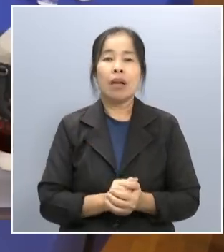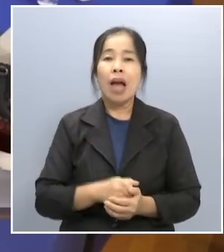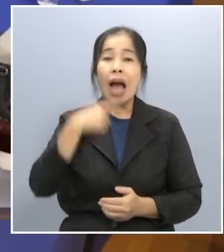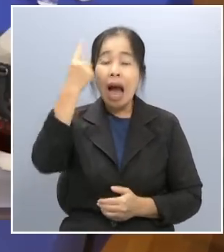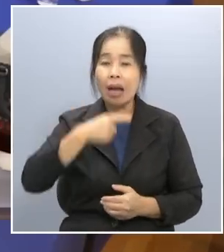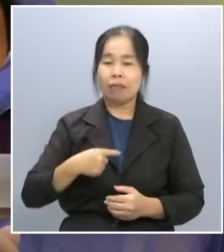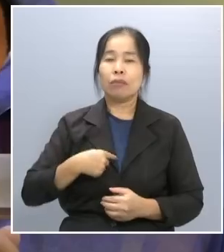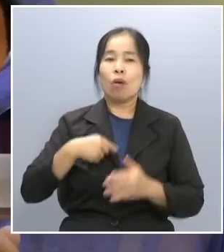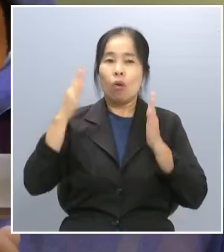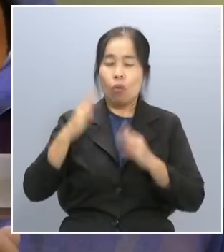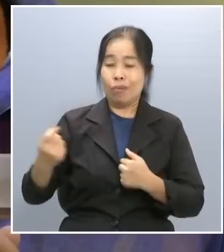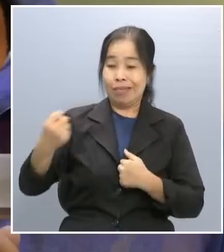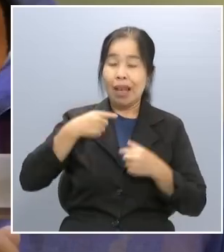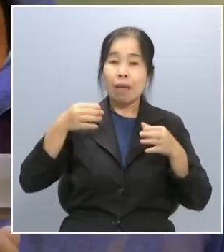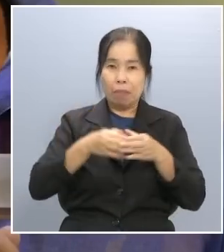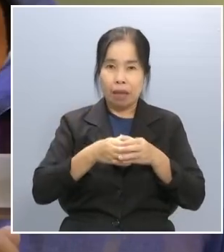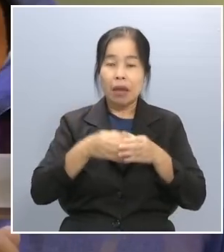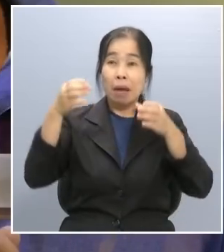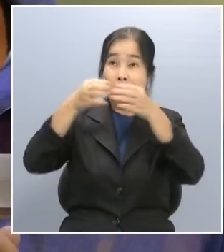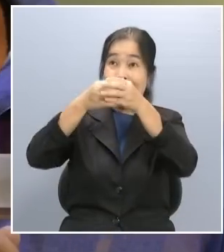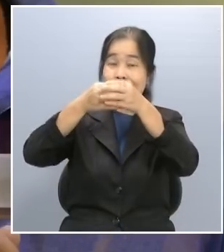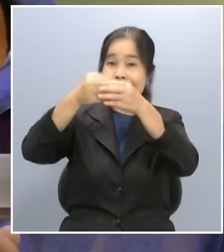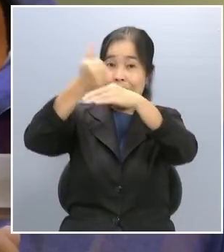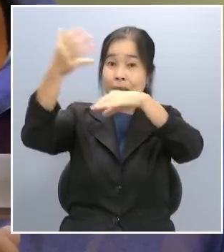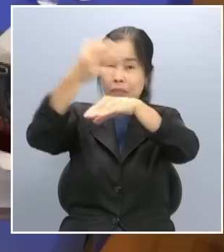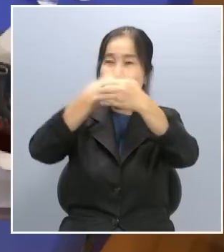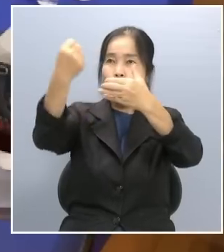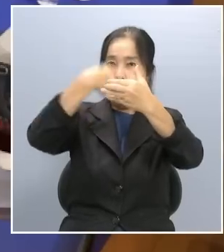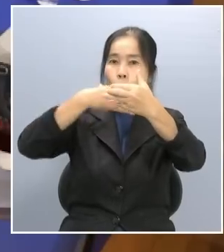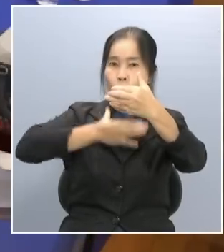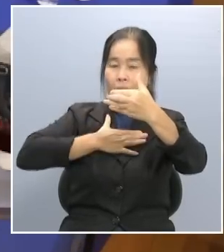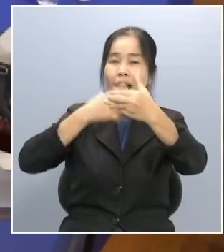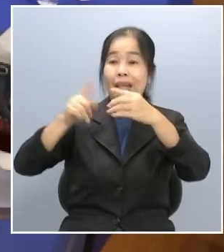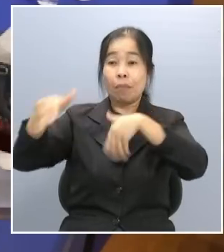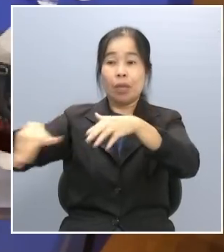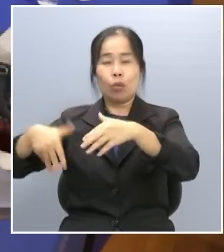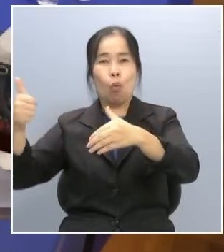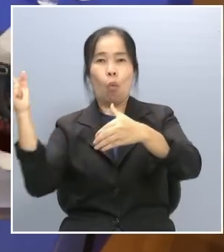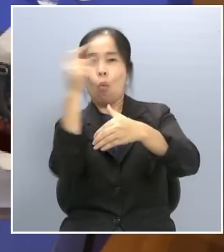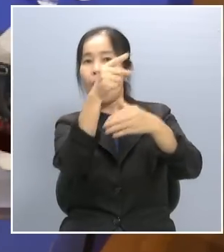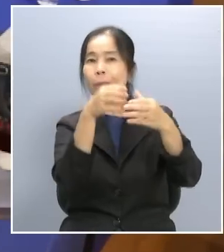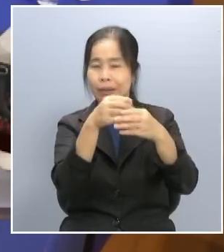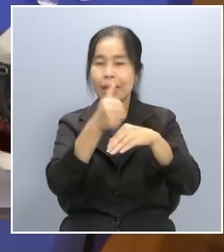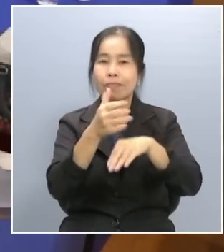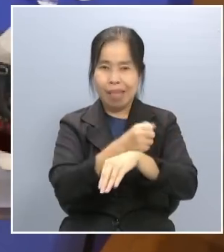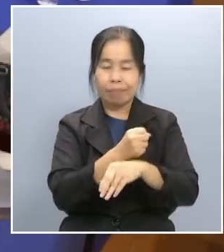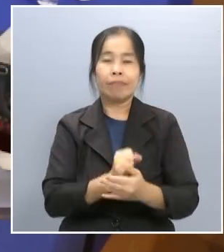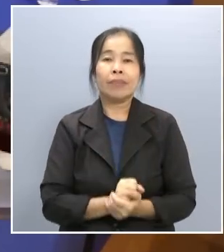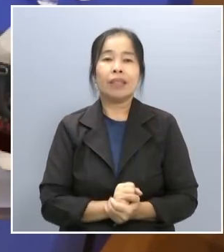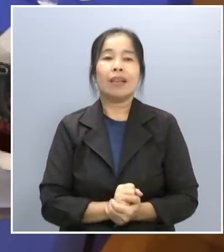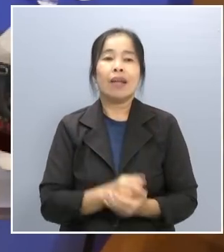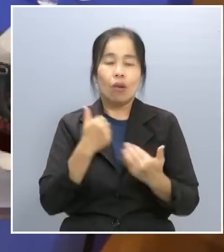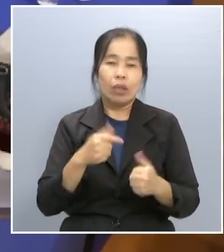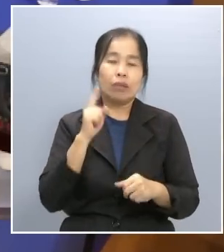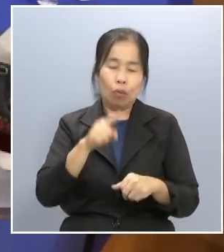ใหญ่กว่าพรรคคือความคาดหวังของประชาชนแล้วก็ถูกทดสอบเมื่อวานนี้เป็นวันแรกหลังจากนี้จะใช้เวลาเดิน